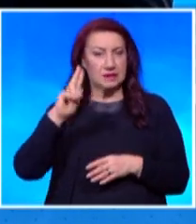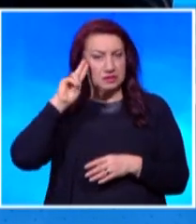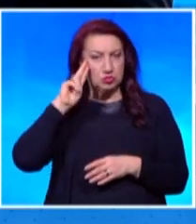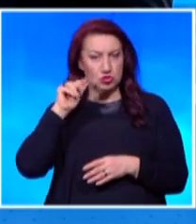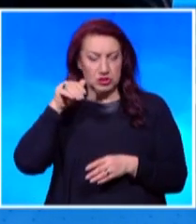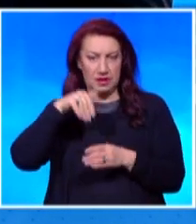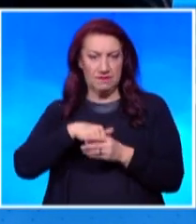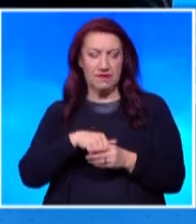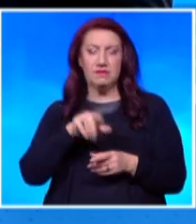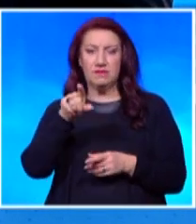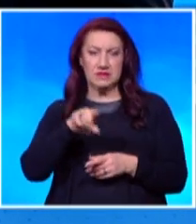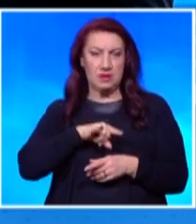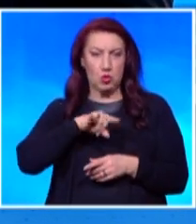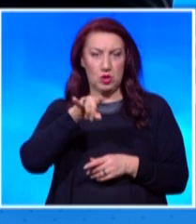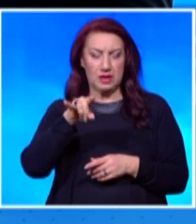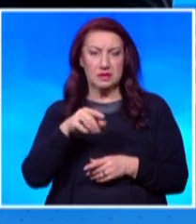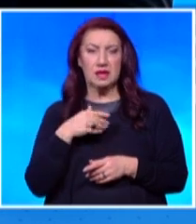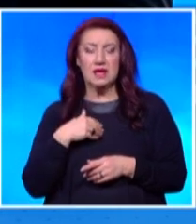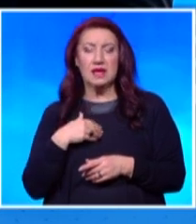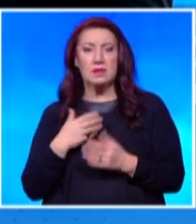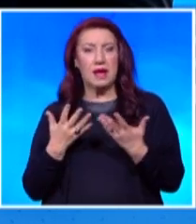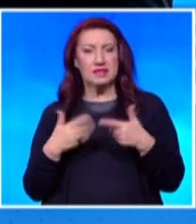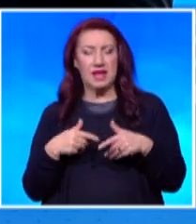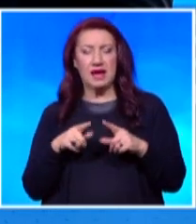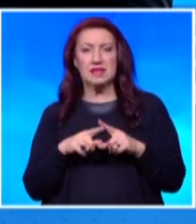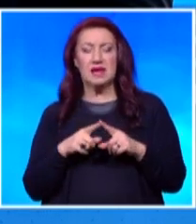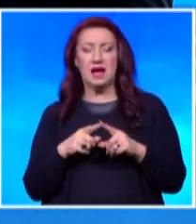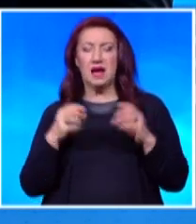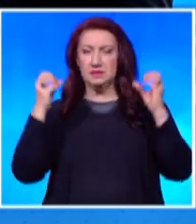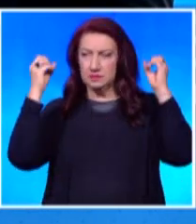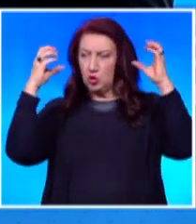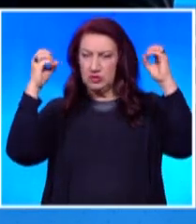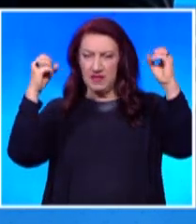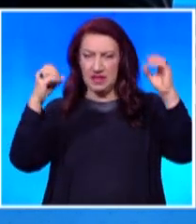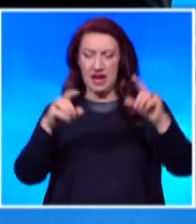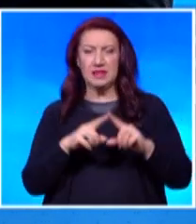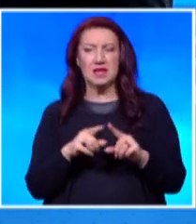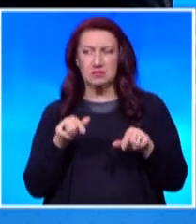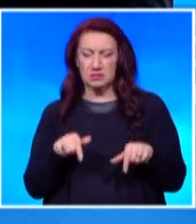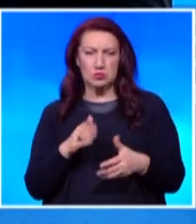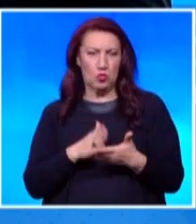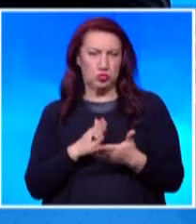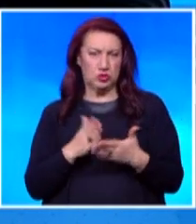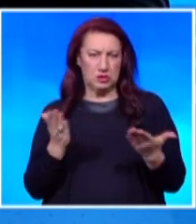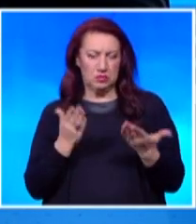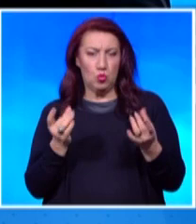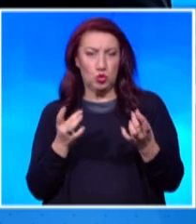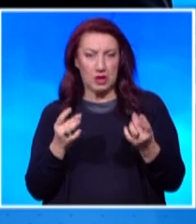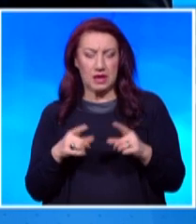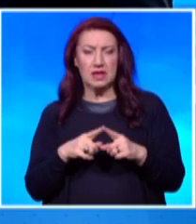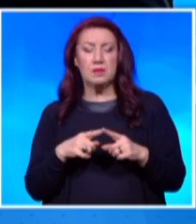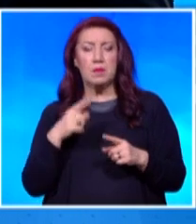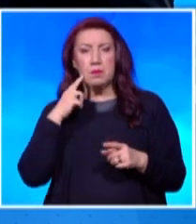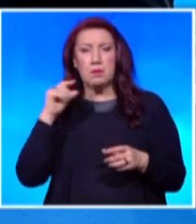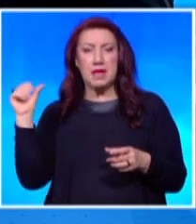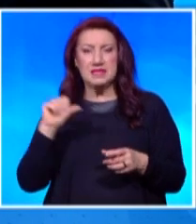има техника, която включва мобилно осветителни тела, които са много модерни. Имаме бензинови флекси, имаме камери